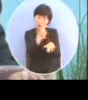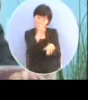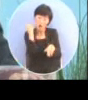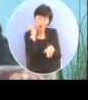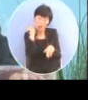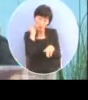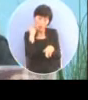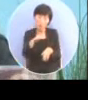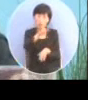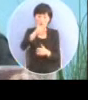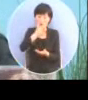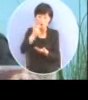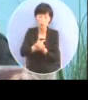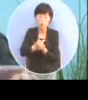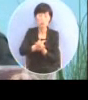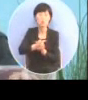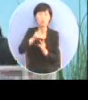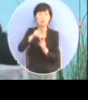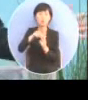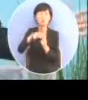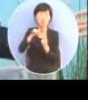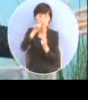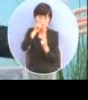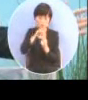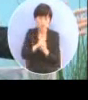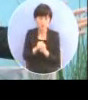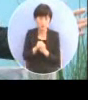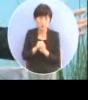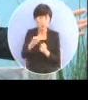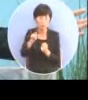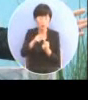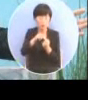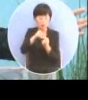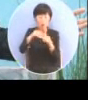Mắt không nhìn thấy nhưng Satan đang lừa con người hai điều.